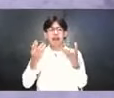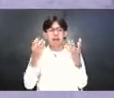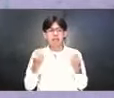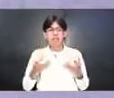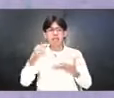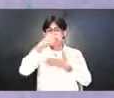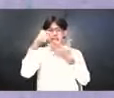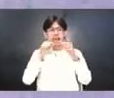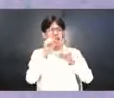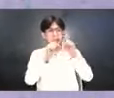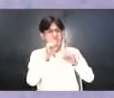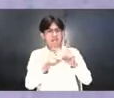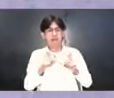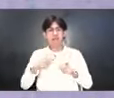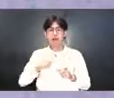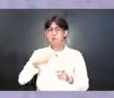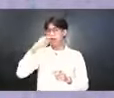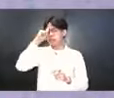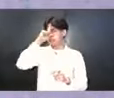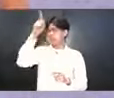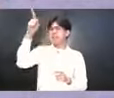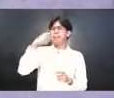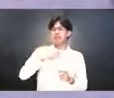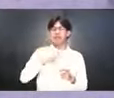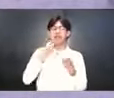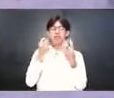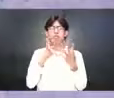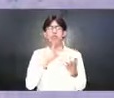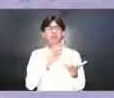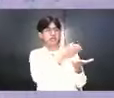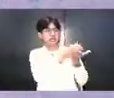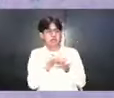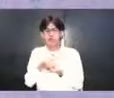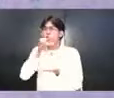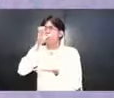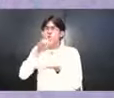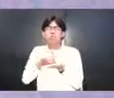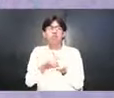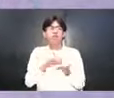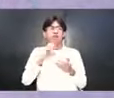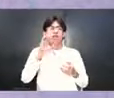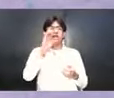So nainis na yung tatay, hey, nako, tubig na nga lang. Mineral o distilled?